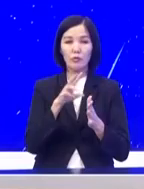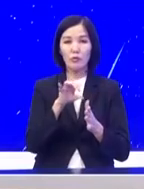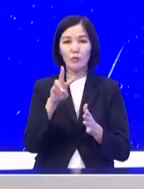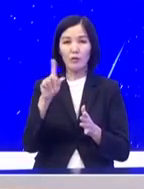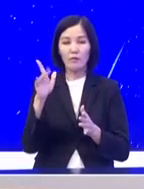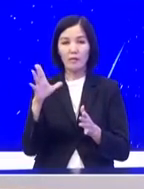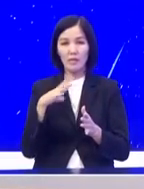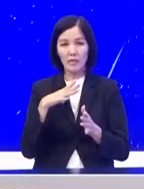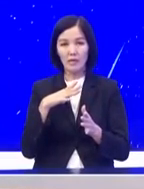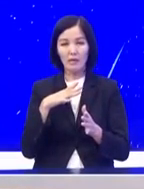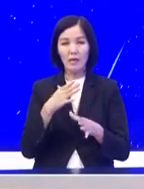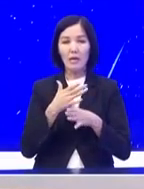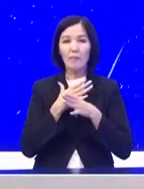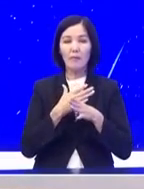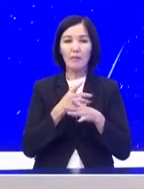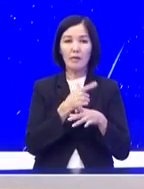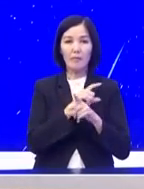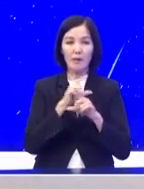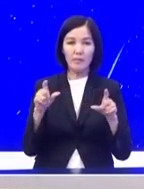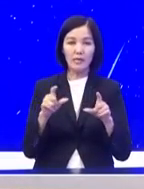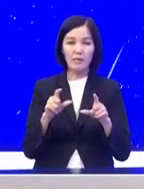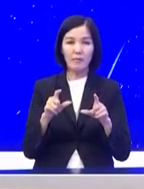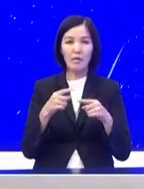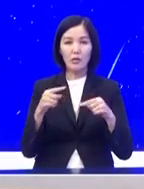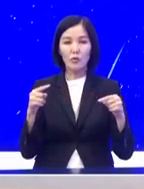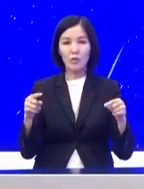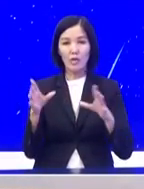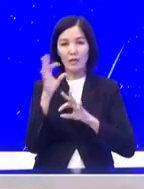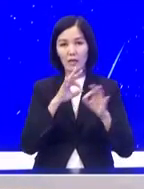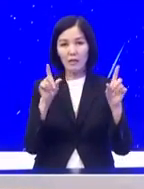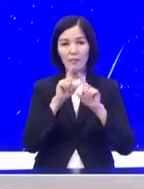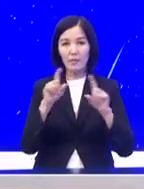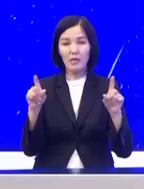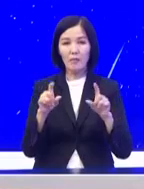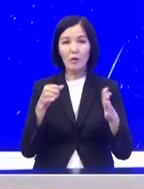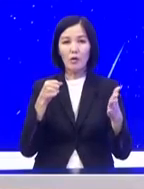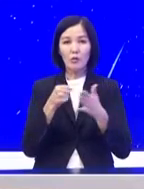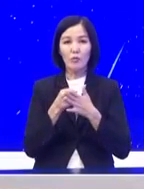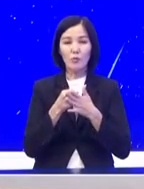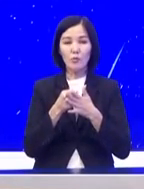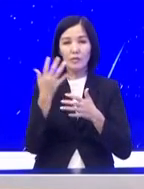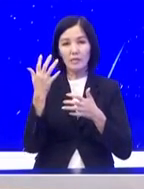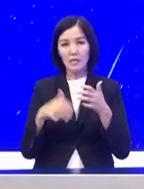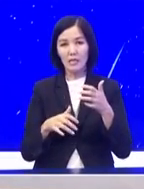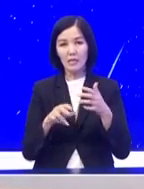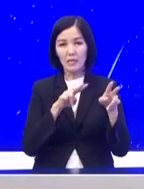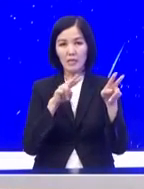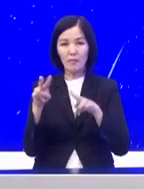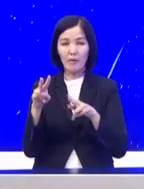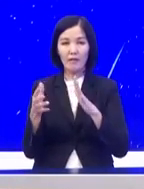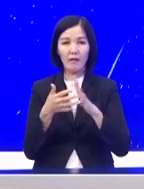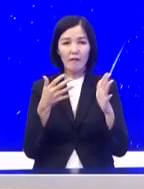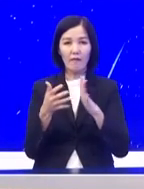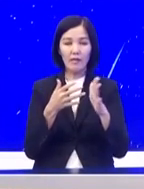тенге. Средства помогли и аптекам областного центра. Напомним, с конца июня до середины июля наблюдалась острая